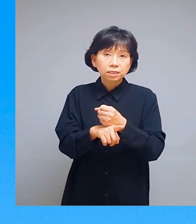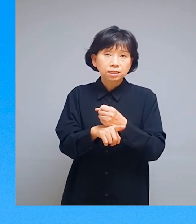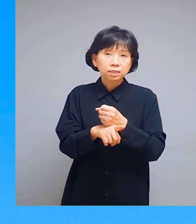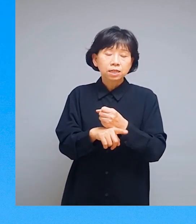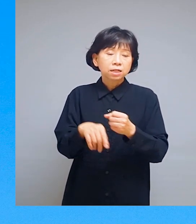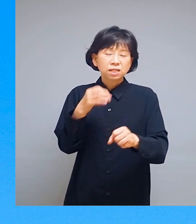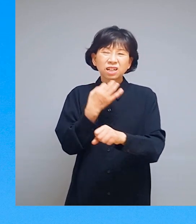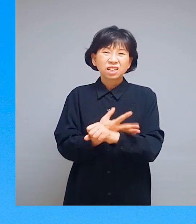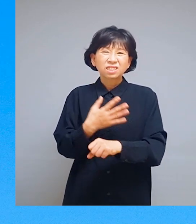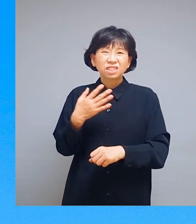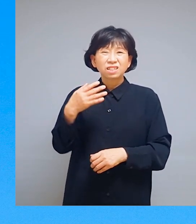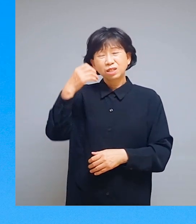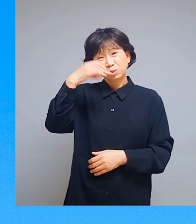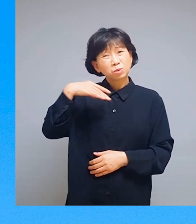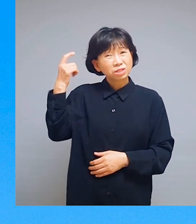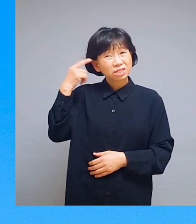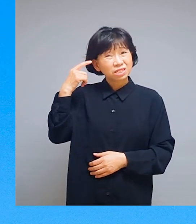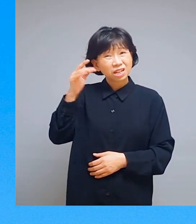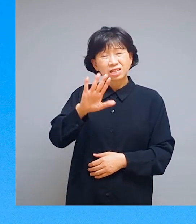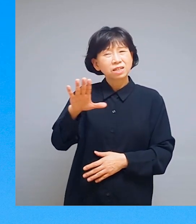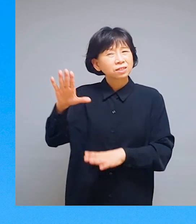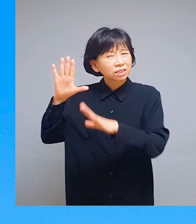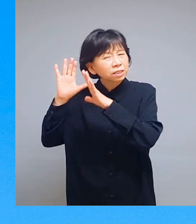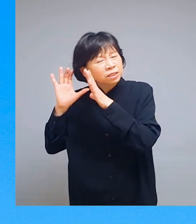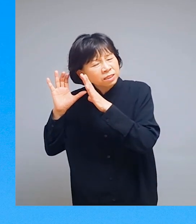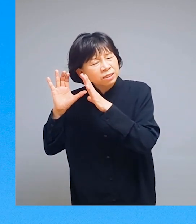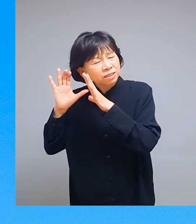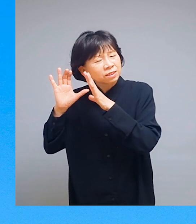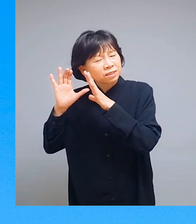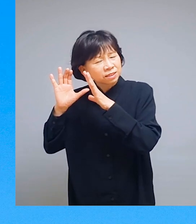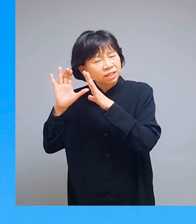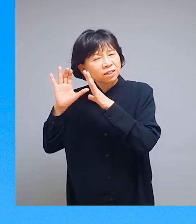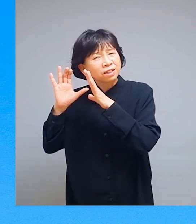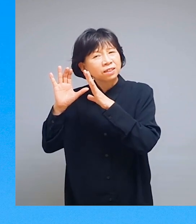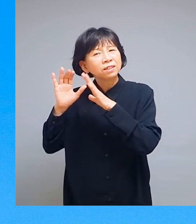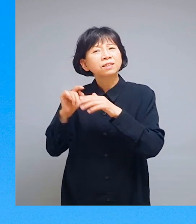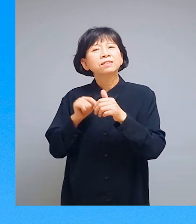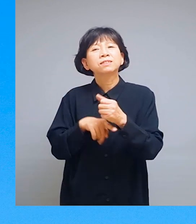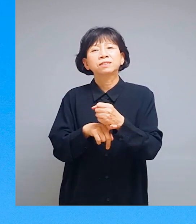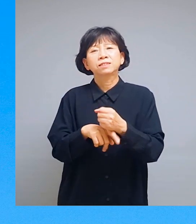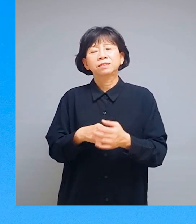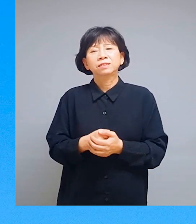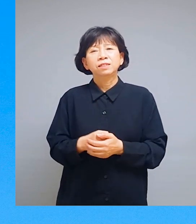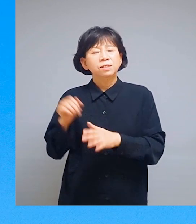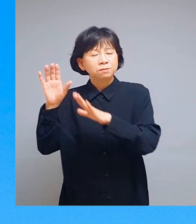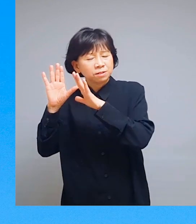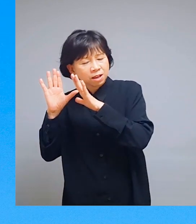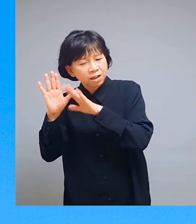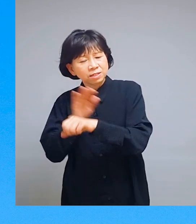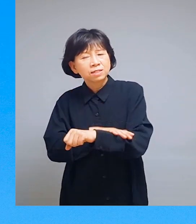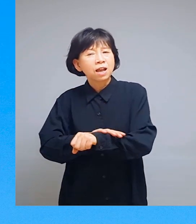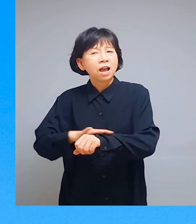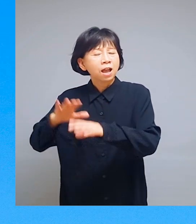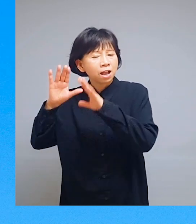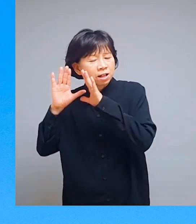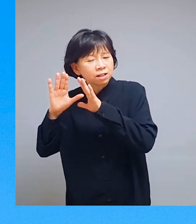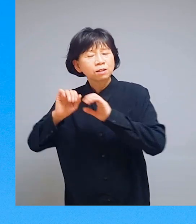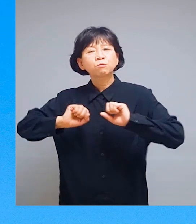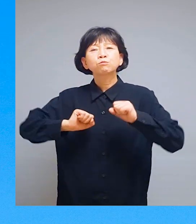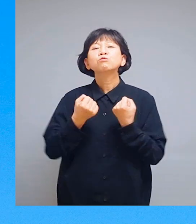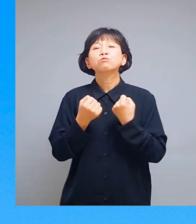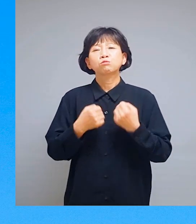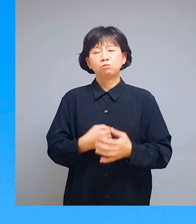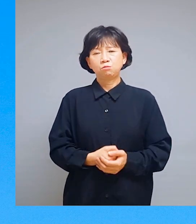듣는 것이 아니고 주의 깊게 들어라 라는 겁니다. 그리고 주의 깊게 듣고 순종해라.